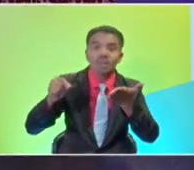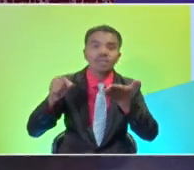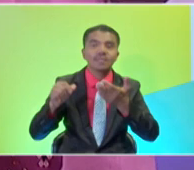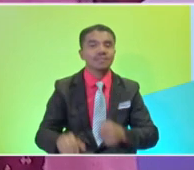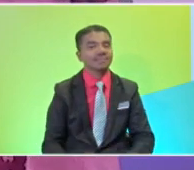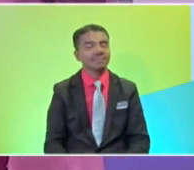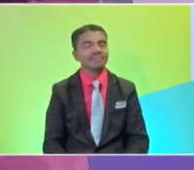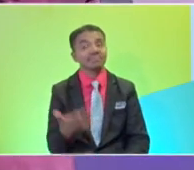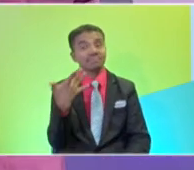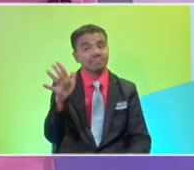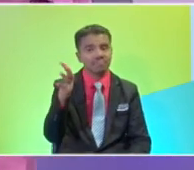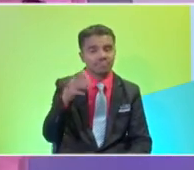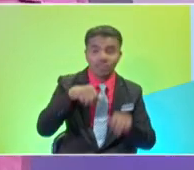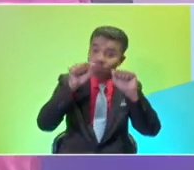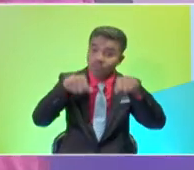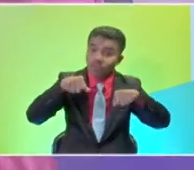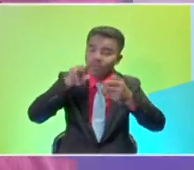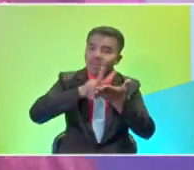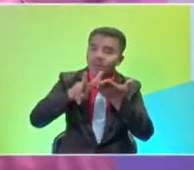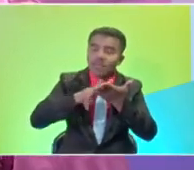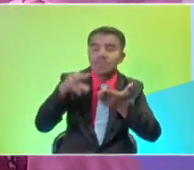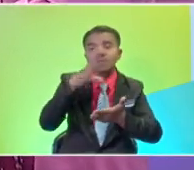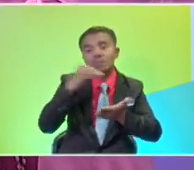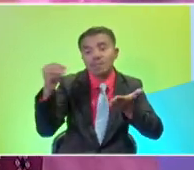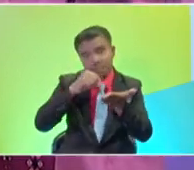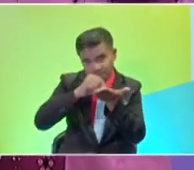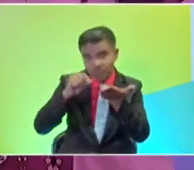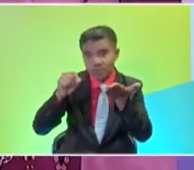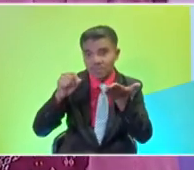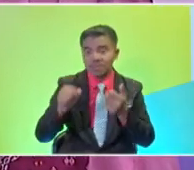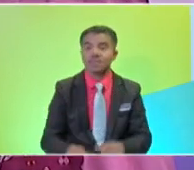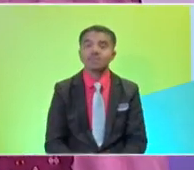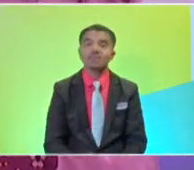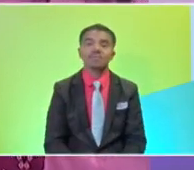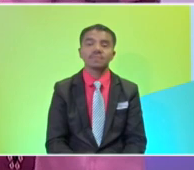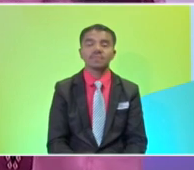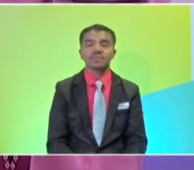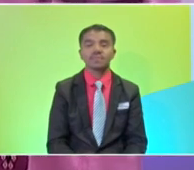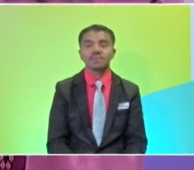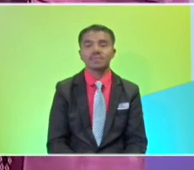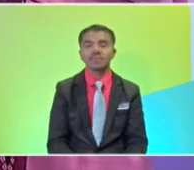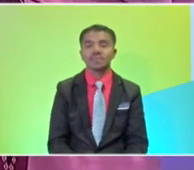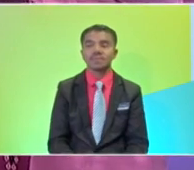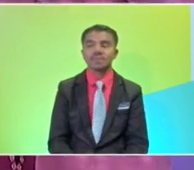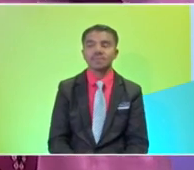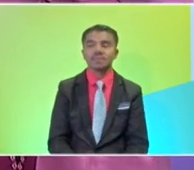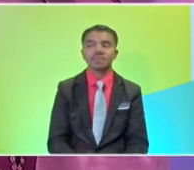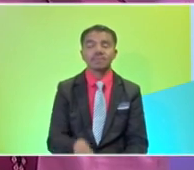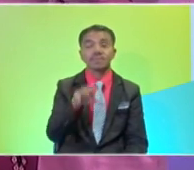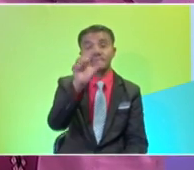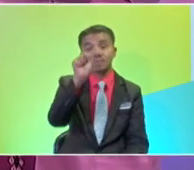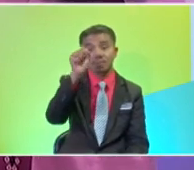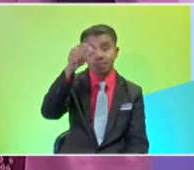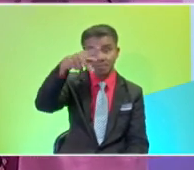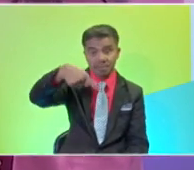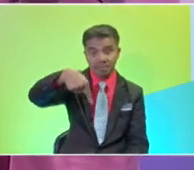rujuk kepada SP kitaar Al taalum arbaah kan 4 1.1 iaitu apa dia